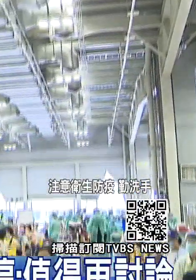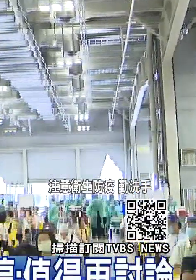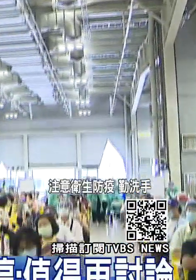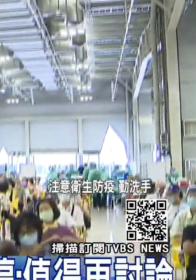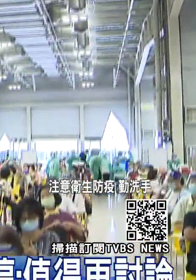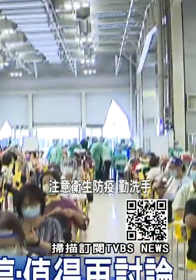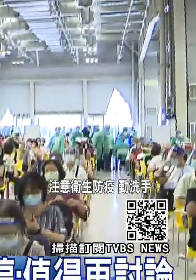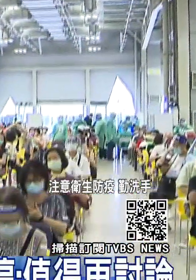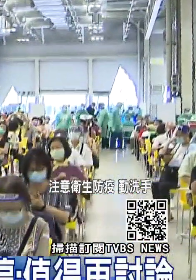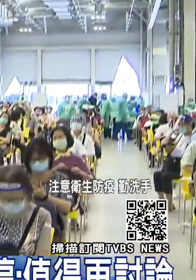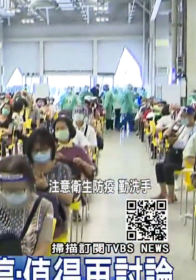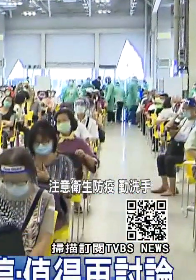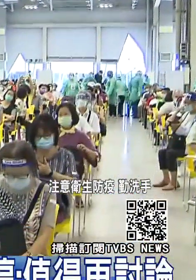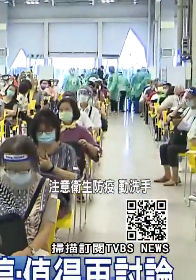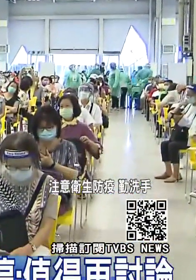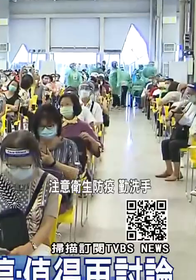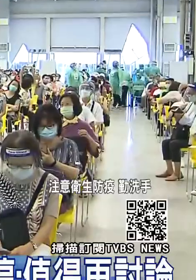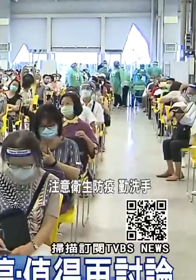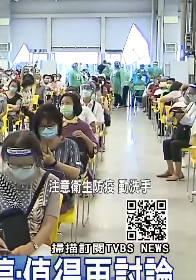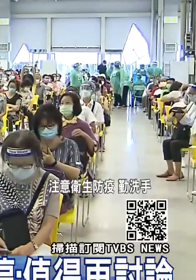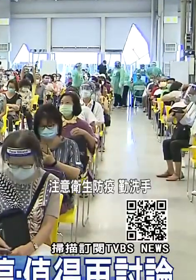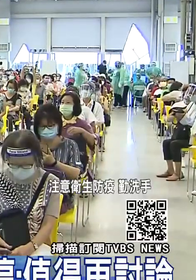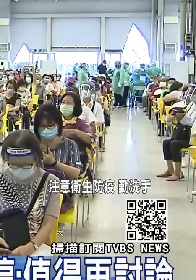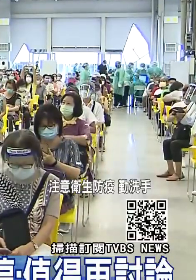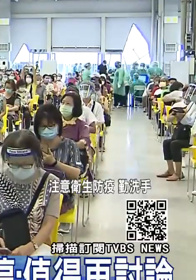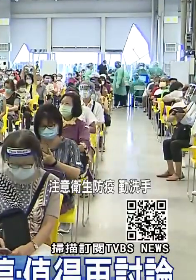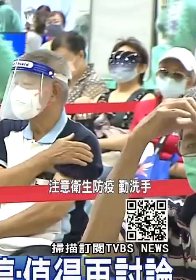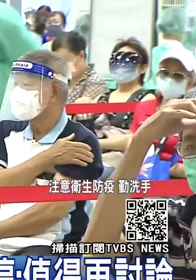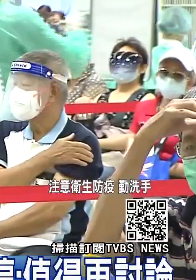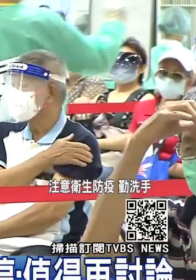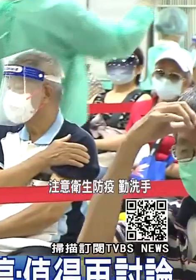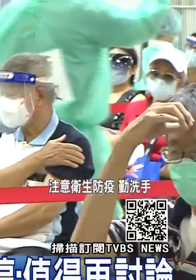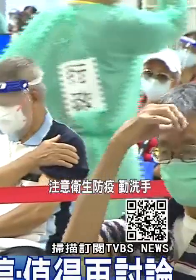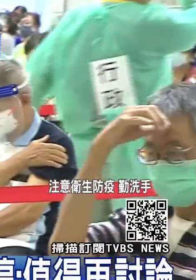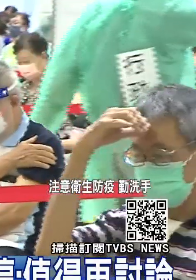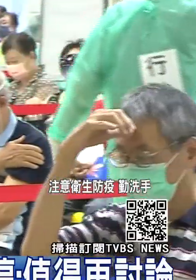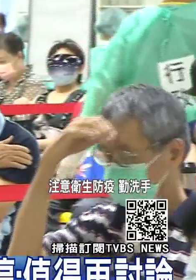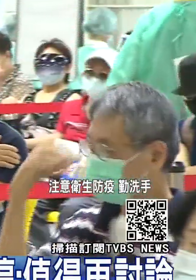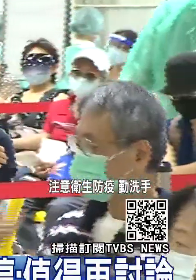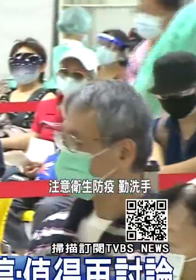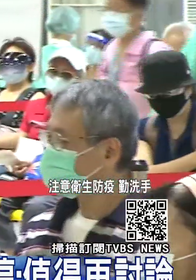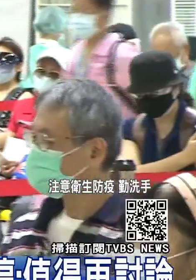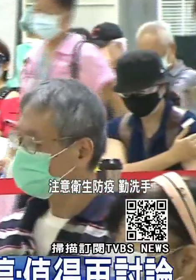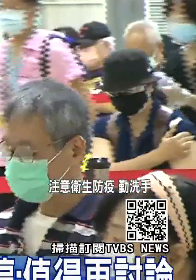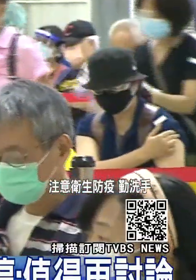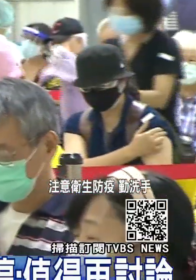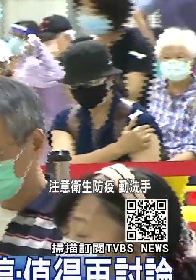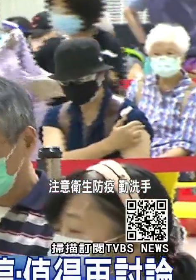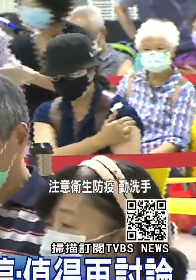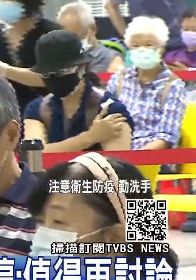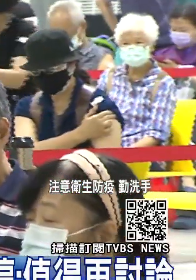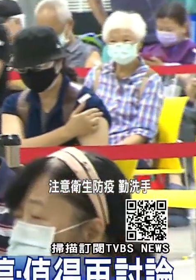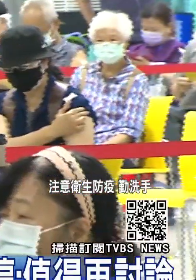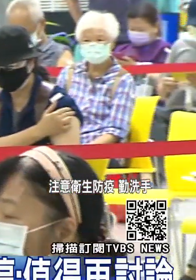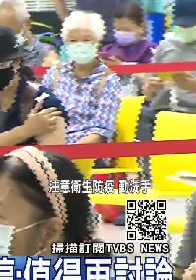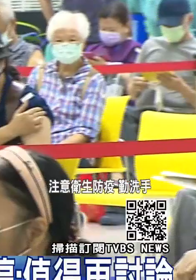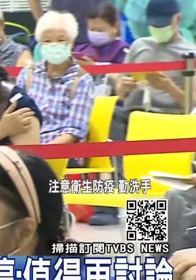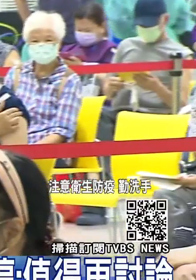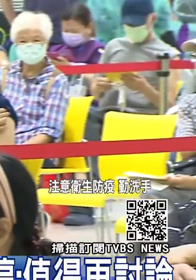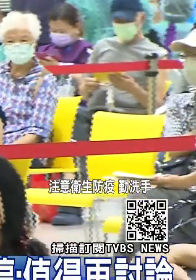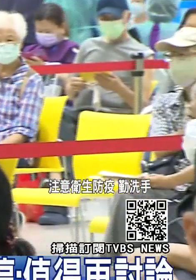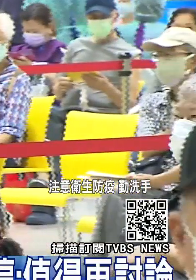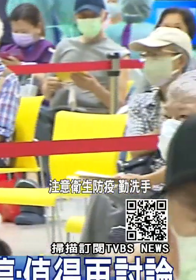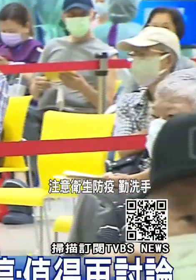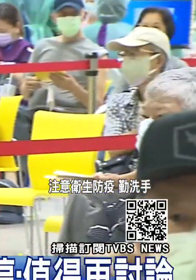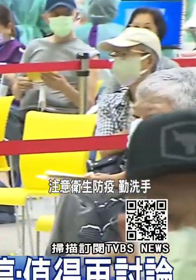两剂不代表不会染疫，但国内要打到两剂的人不多，加上不少人偏好打莫德纳，瑞典有报告指混打保护力更高，会